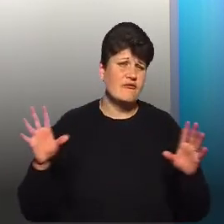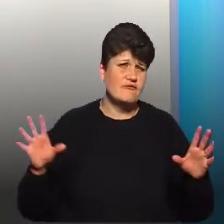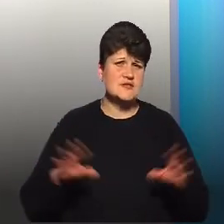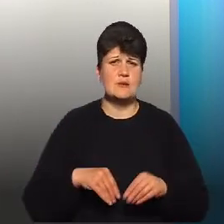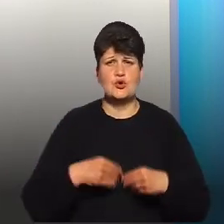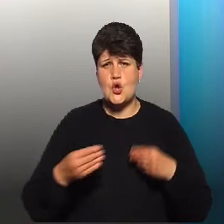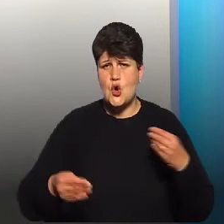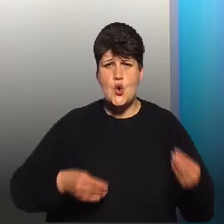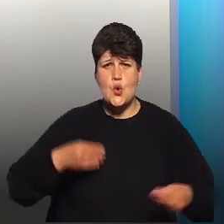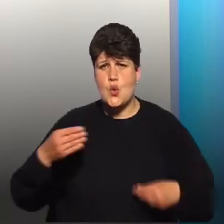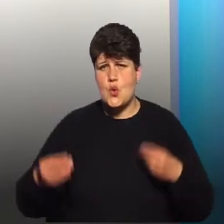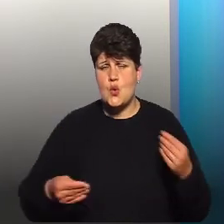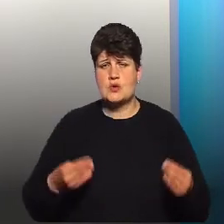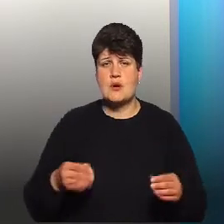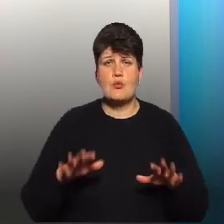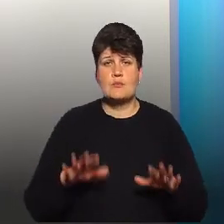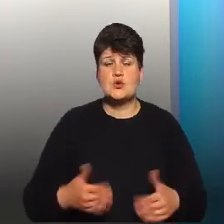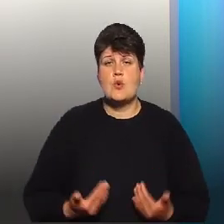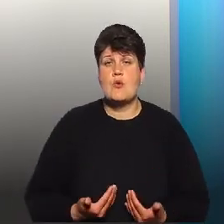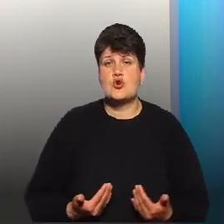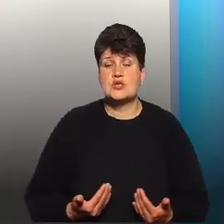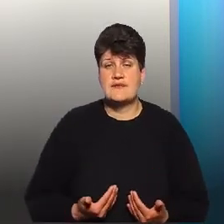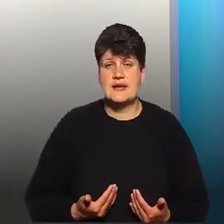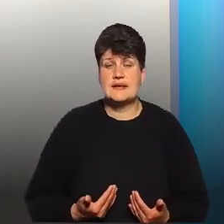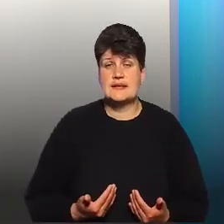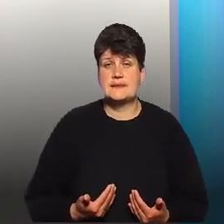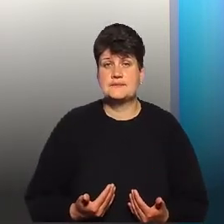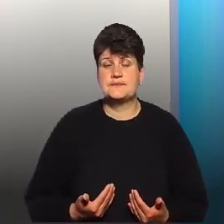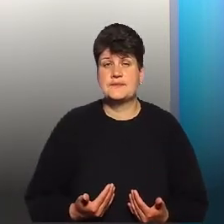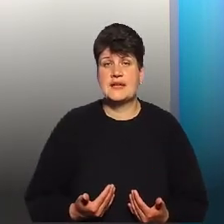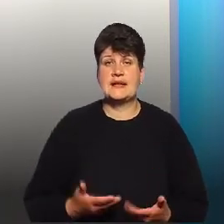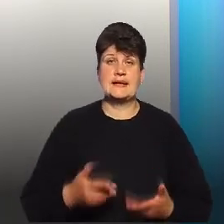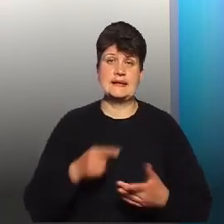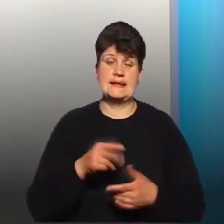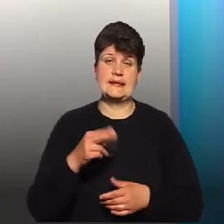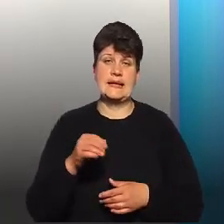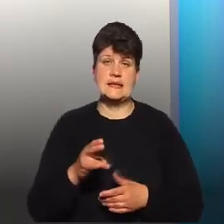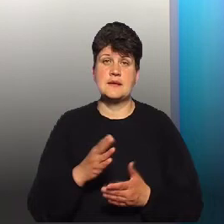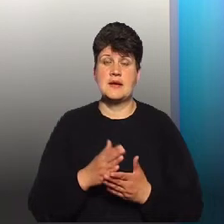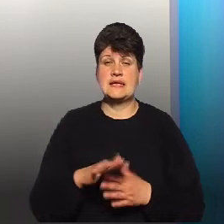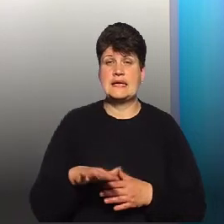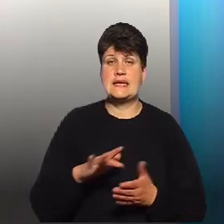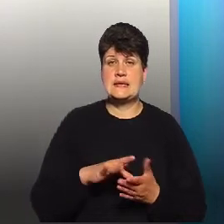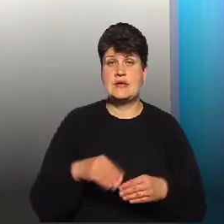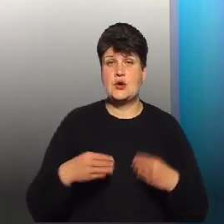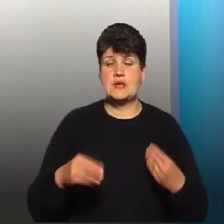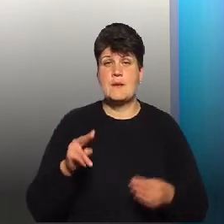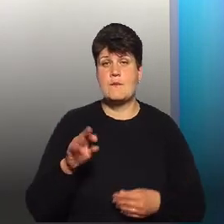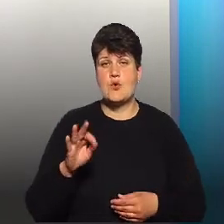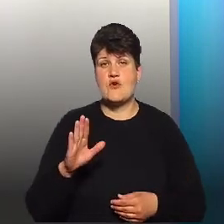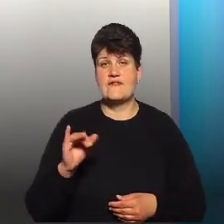місцю їхньому проживанню. Ті дані, які мають територіальний центр, були роздані повістки. Після